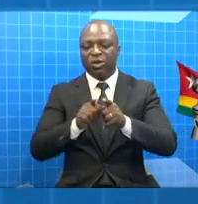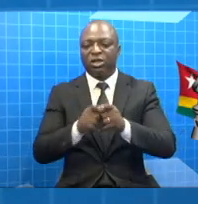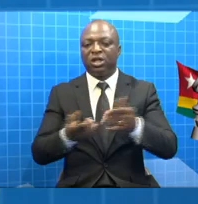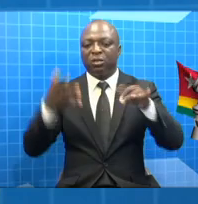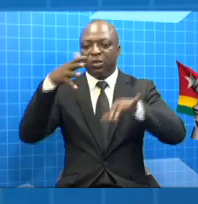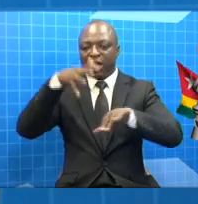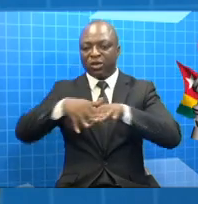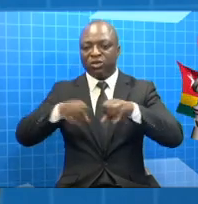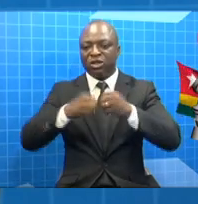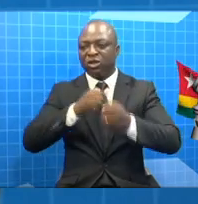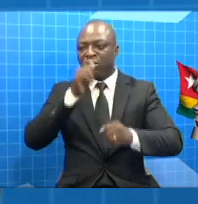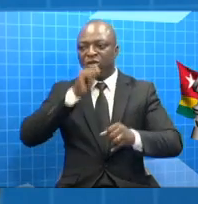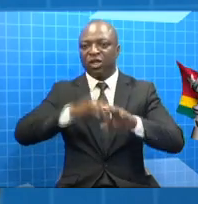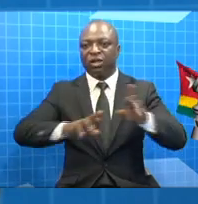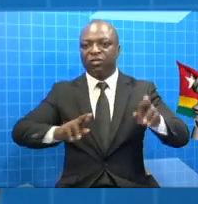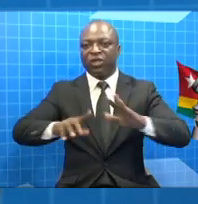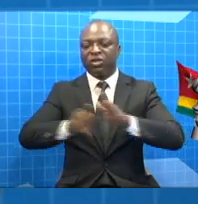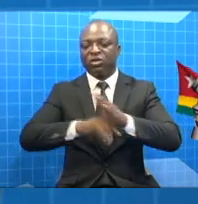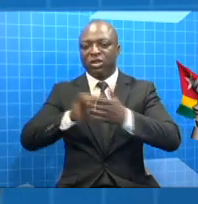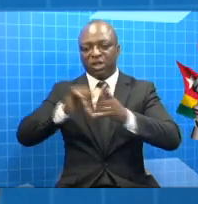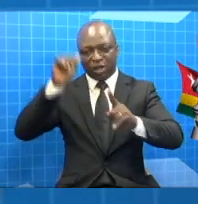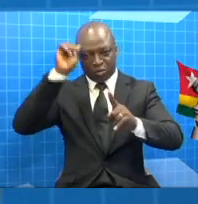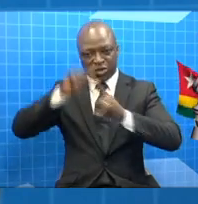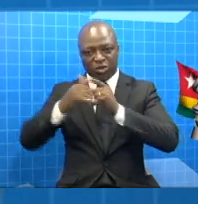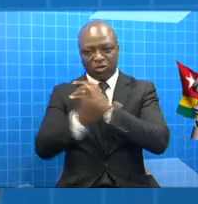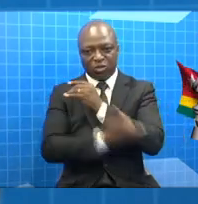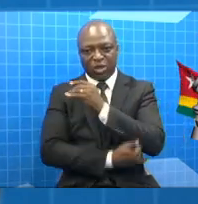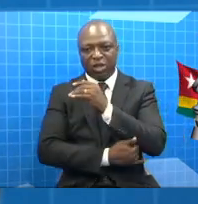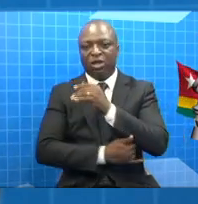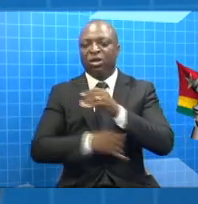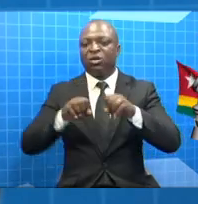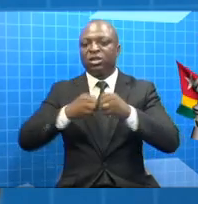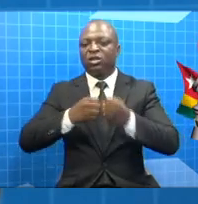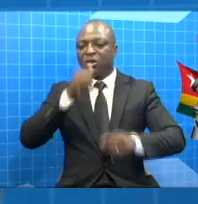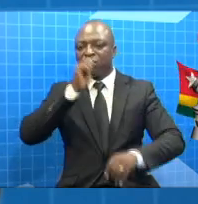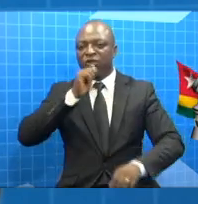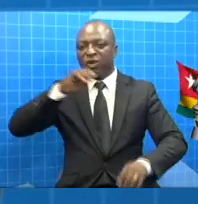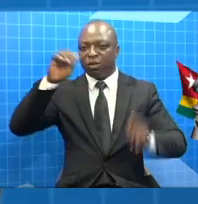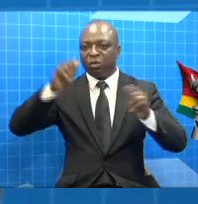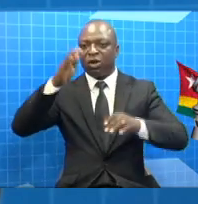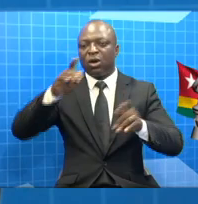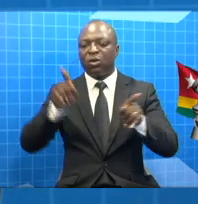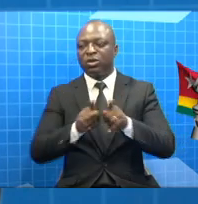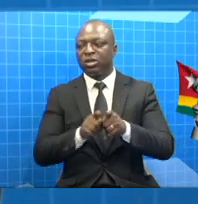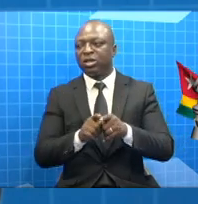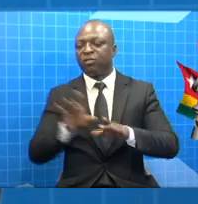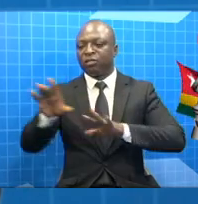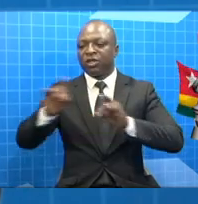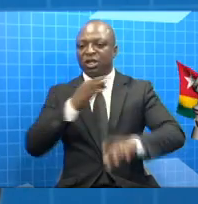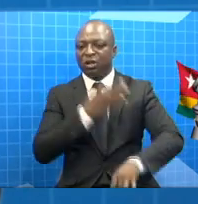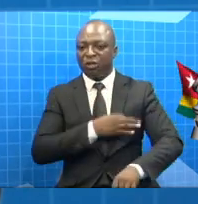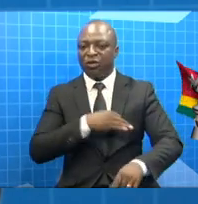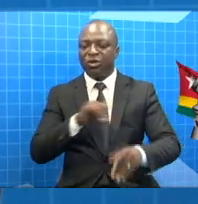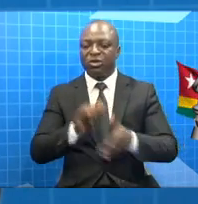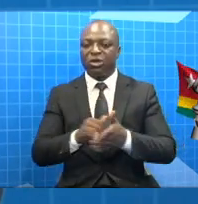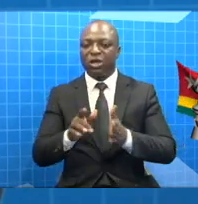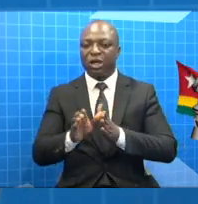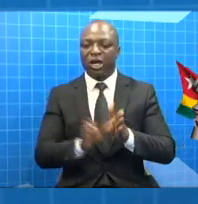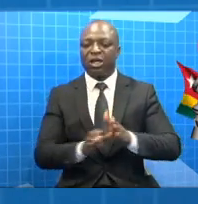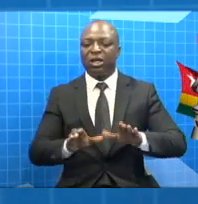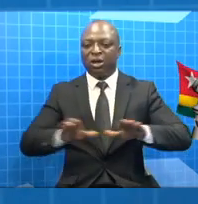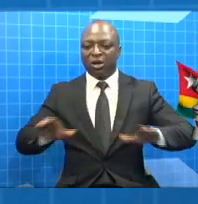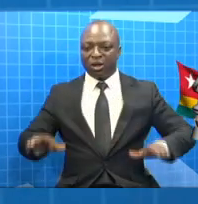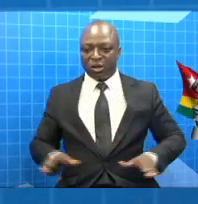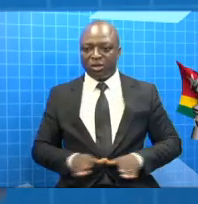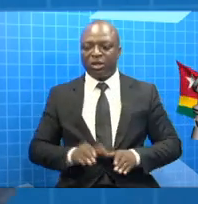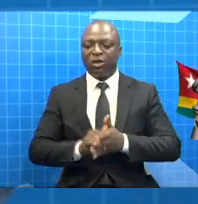du secteur privé dans la réalisation des ambitions du pays. Le secteur privé pourra, à loisir, tirer profit du cadre réglementaire de la